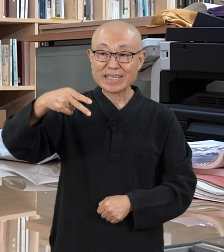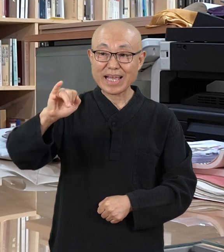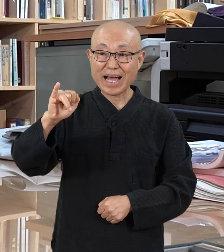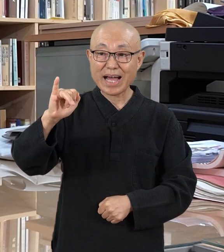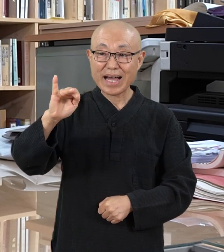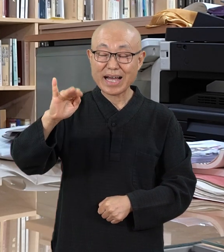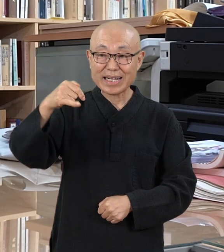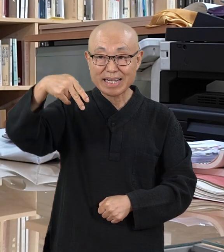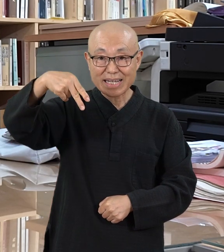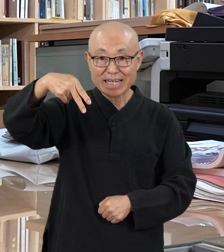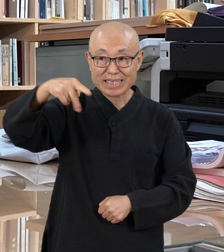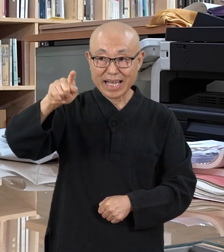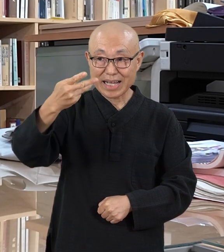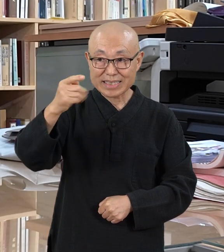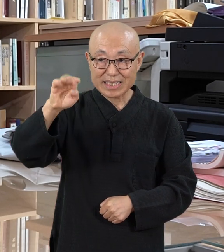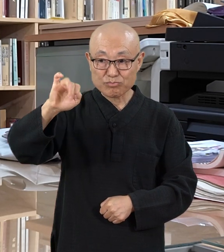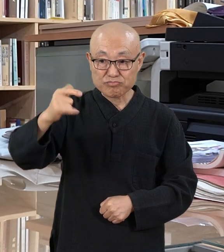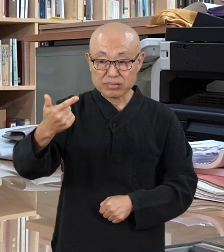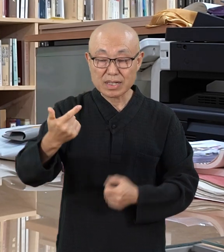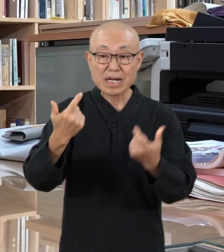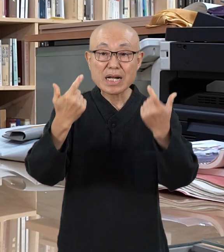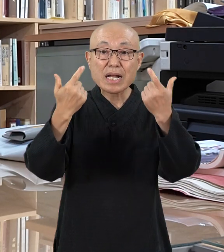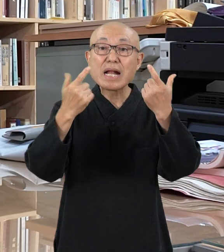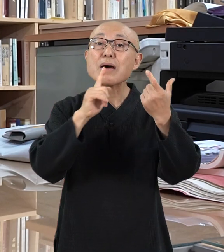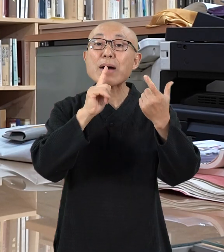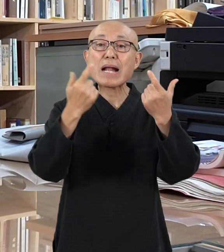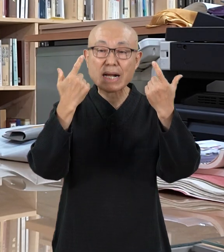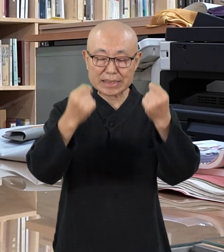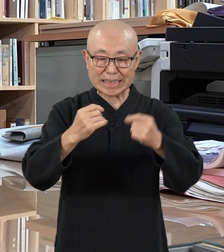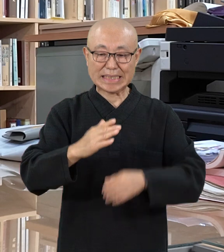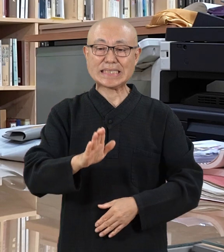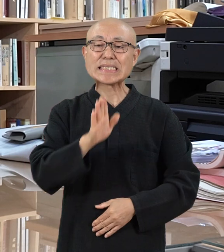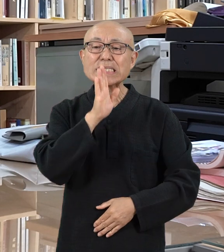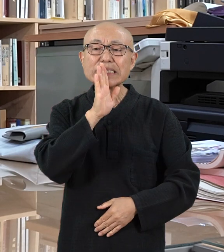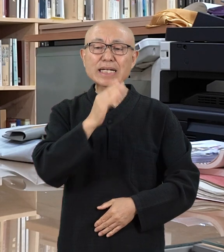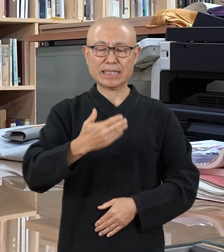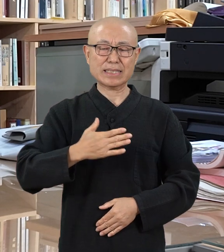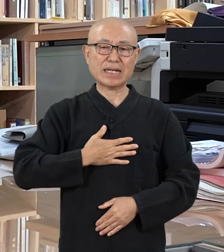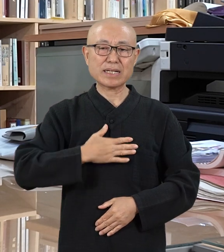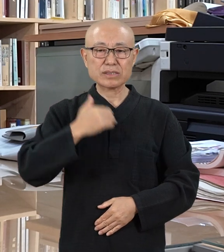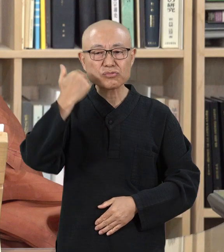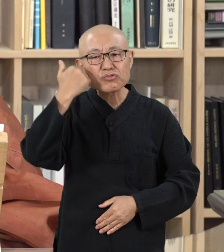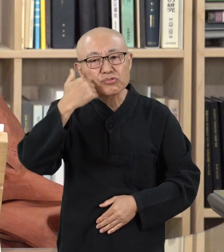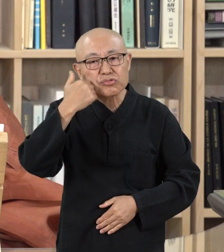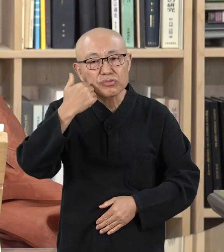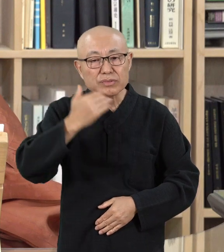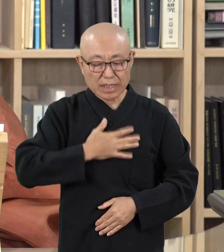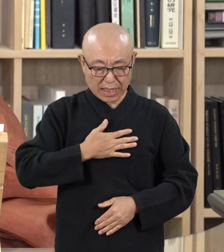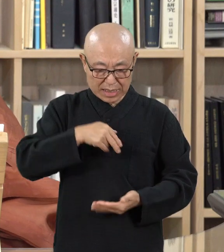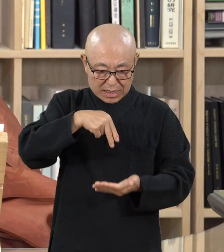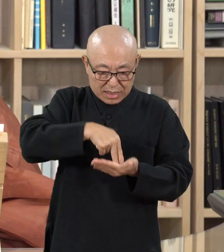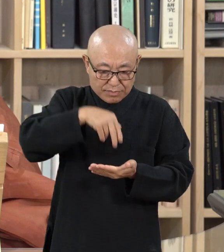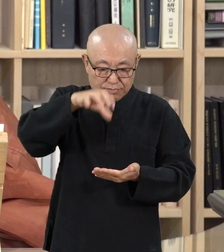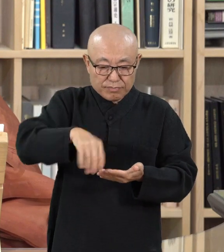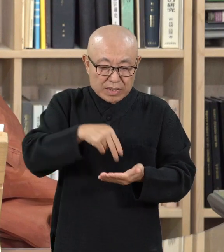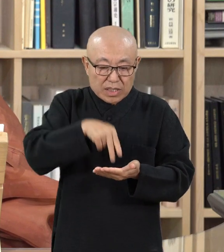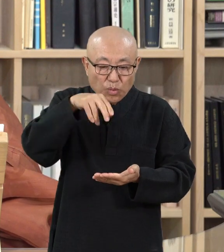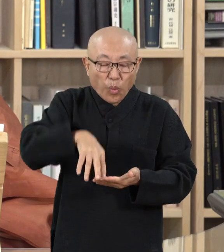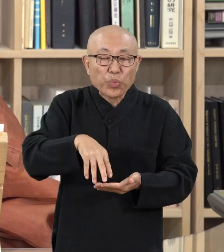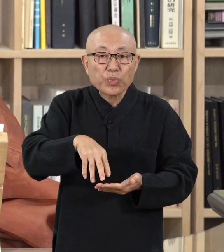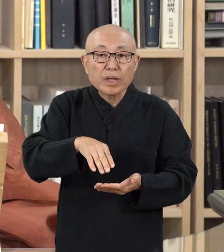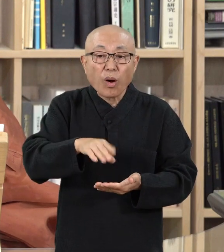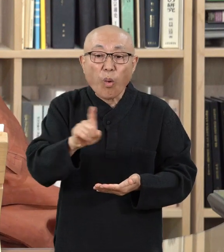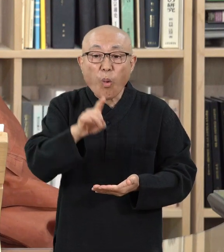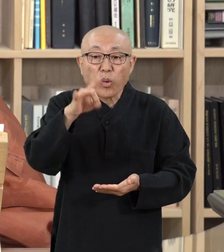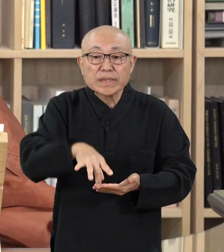그 가르침을 듣고 진정한 나라는 건 무엇인가? 내가 서 있는 이 자리는